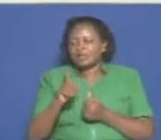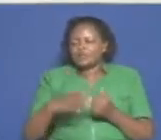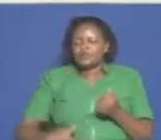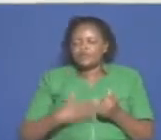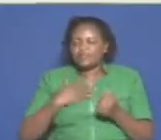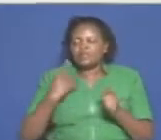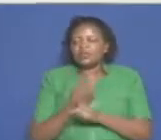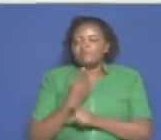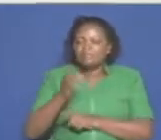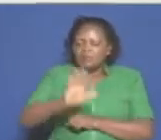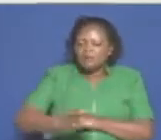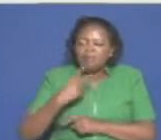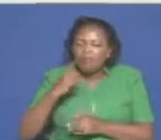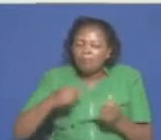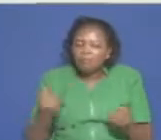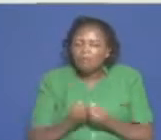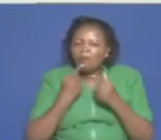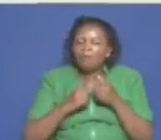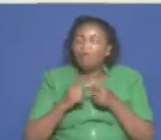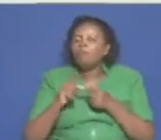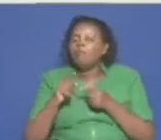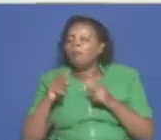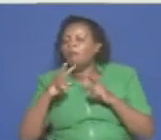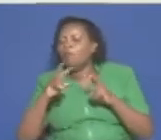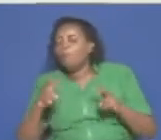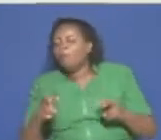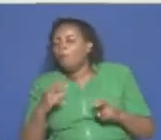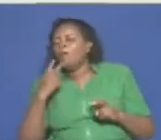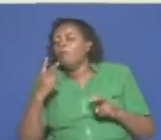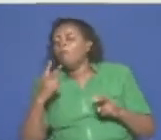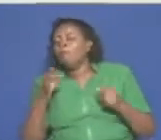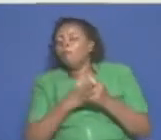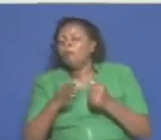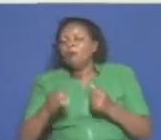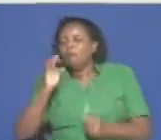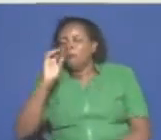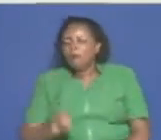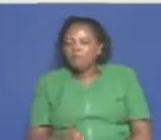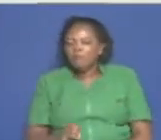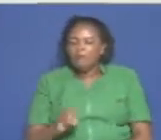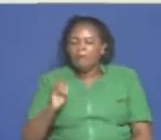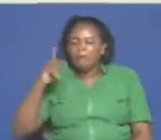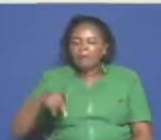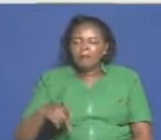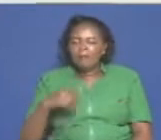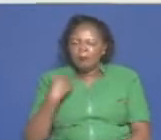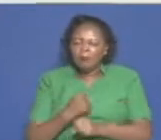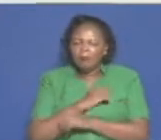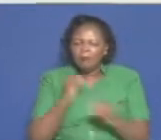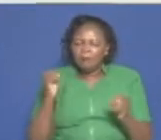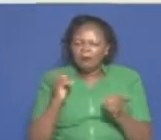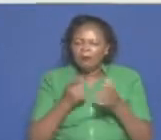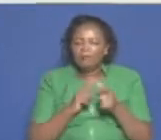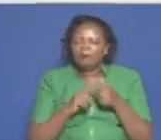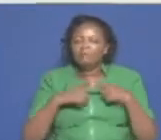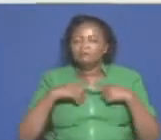kwenda kufanya survey. Na unapata wakifanya survey, wakienda kutoa survey unapata 80% MPs hawajafanya kazi. Sababu mimi naenda na